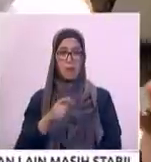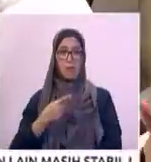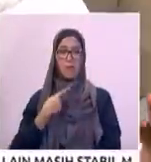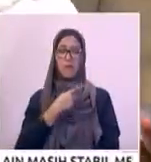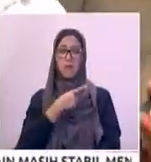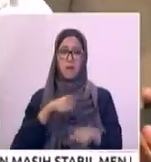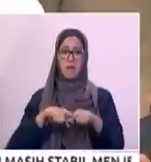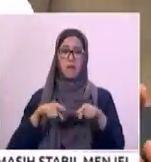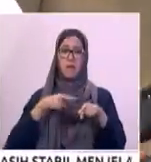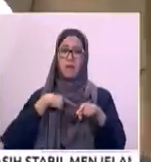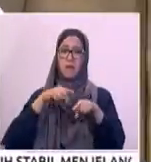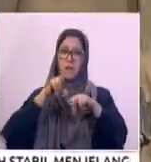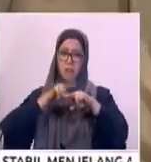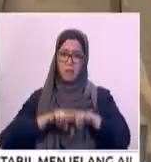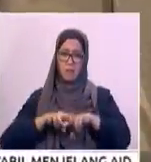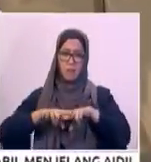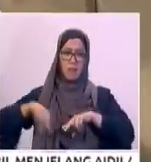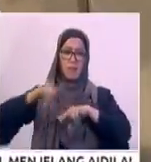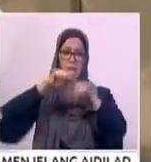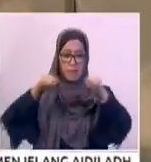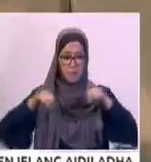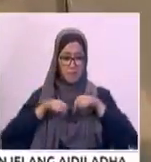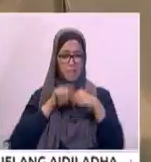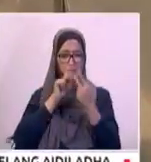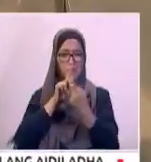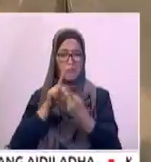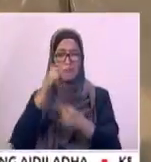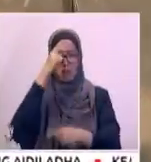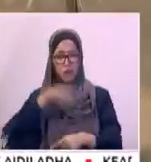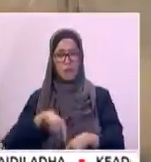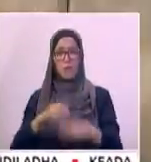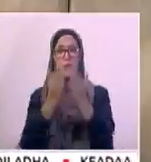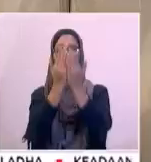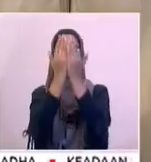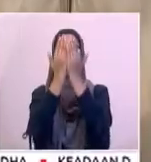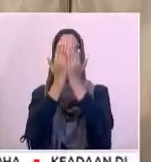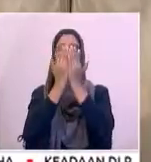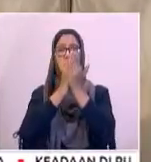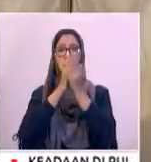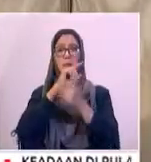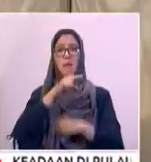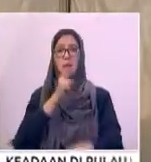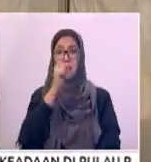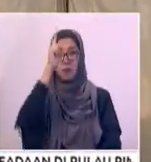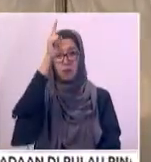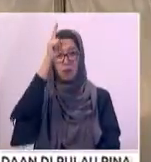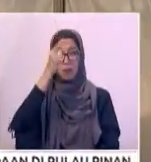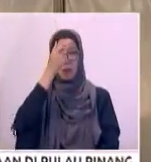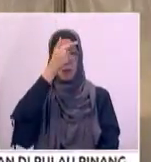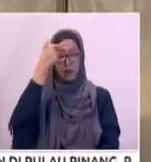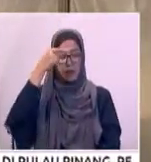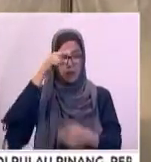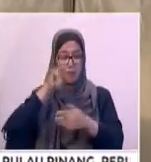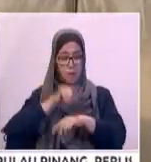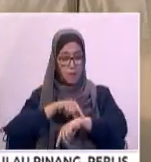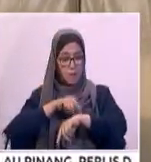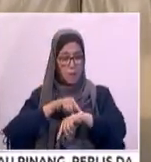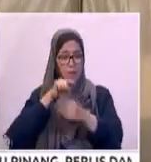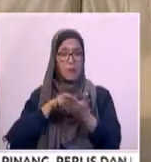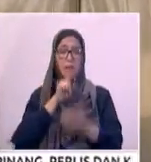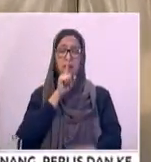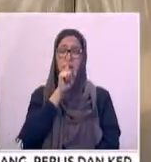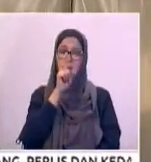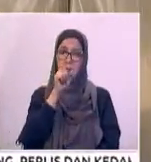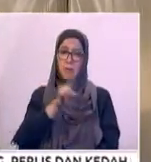doa, memanjatkan apa saja permintaan kehadrat Allah Subhanahu Wa Taala, kerana durasi masa ini adalah durasi masa yang sangat-sangat